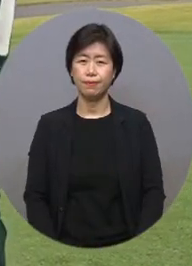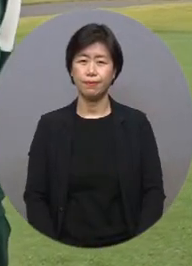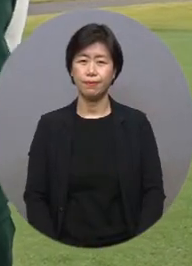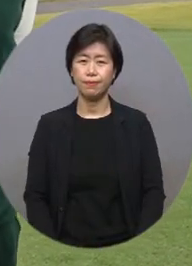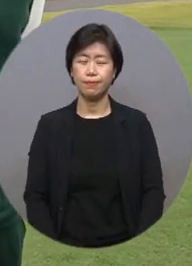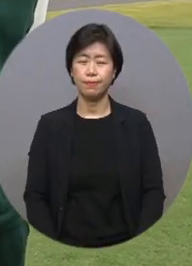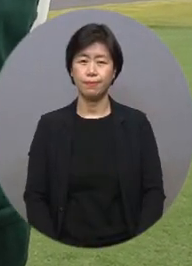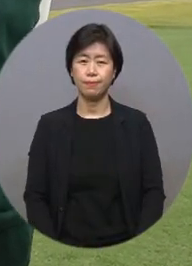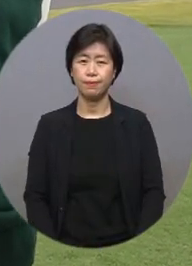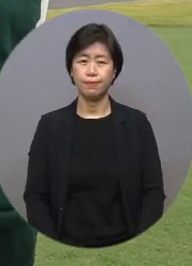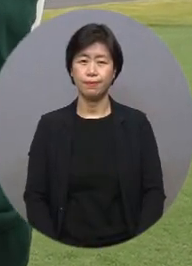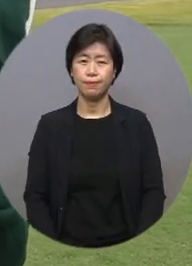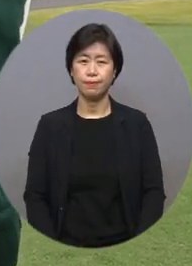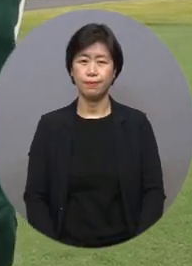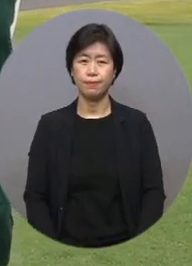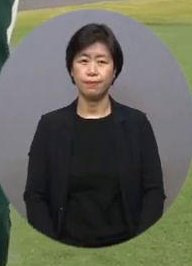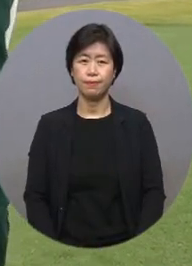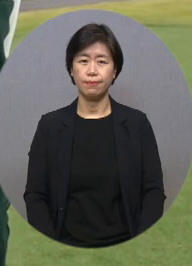없어?